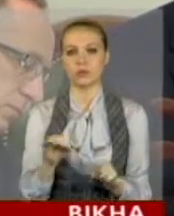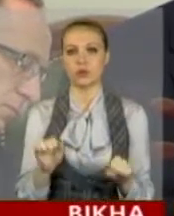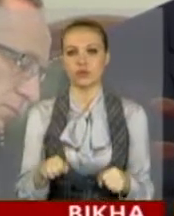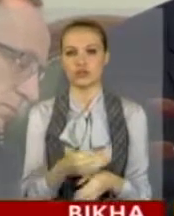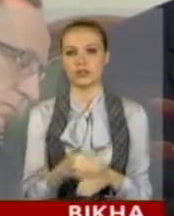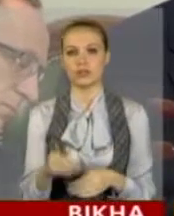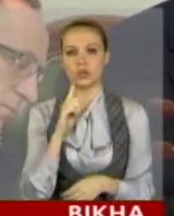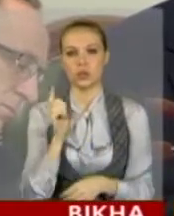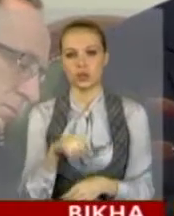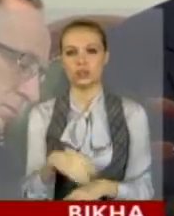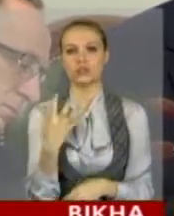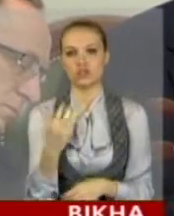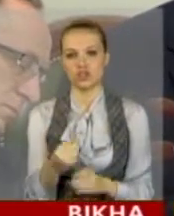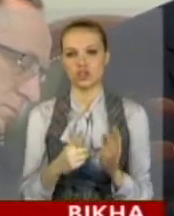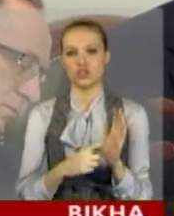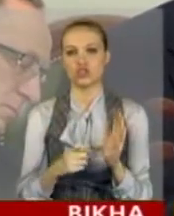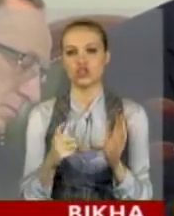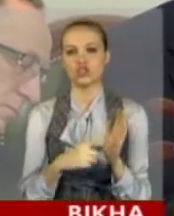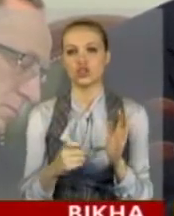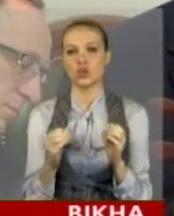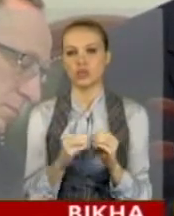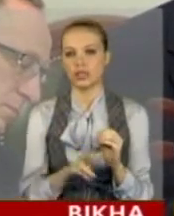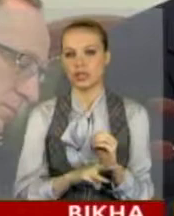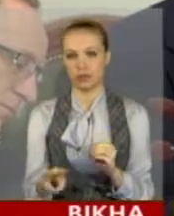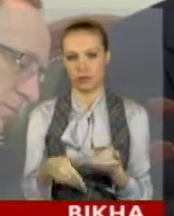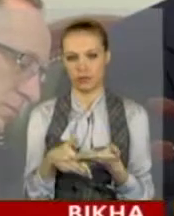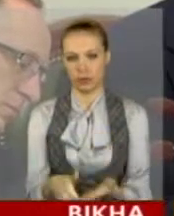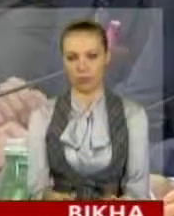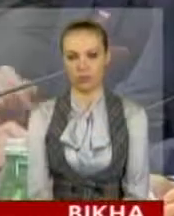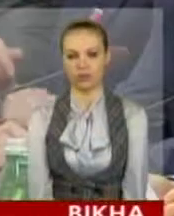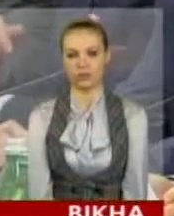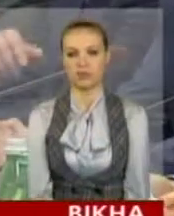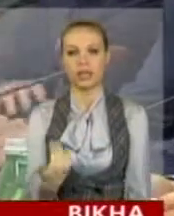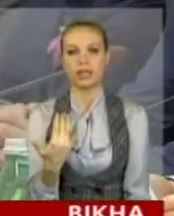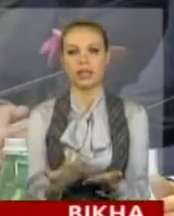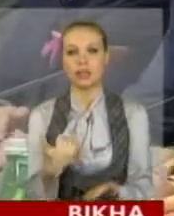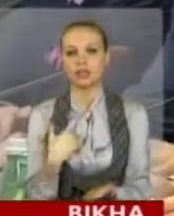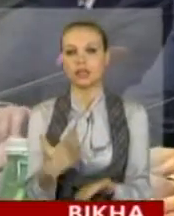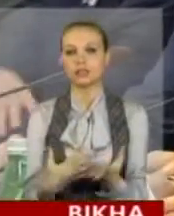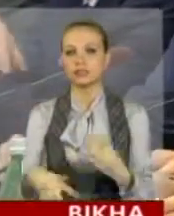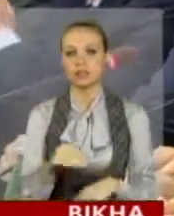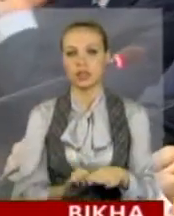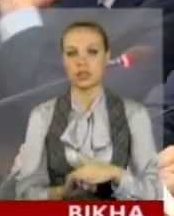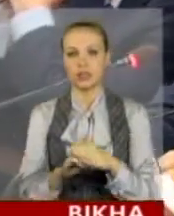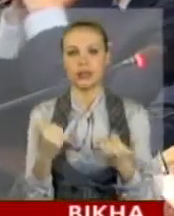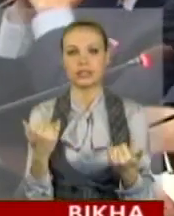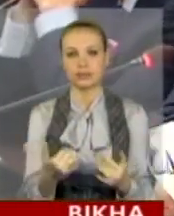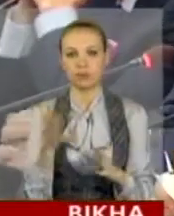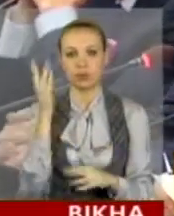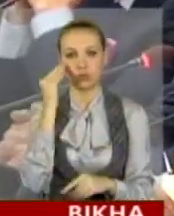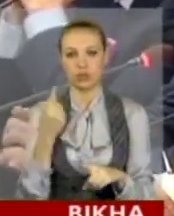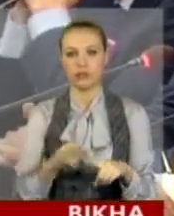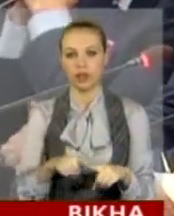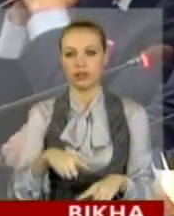можливість виділити Україні ще 610 мільйонів допомоги. Есть у нас все основания сегодня, учитывая